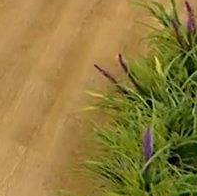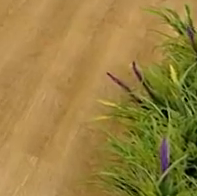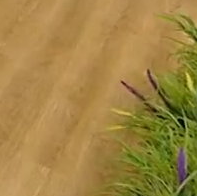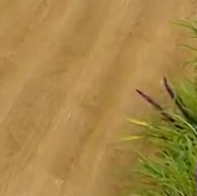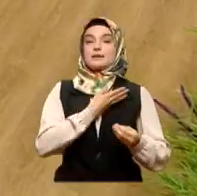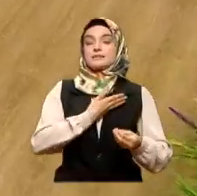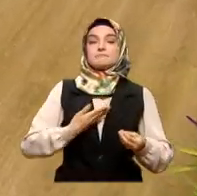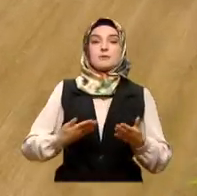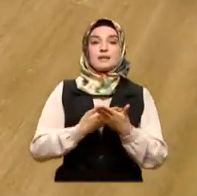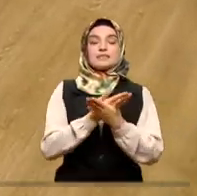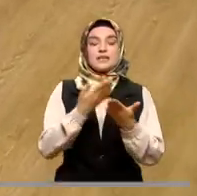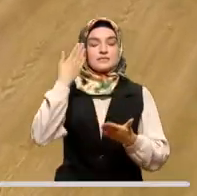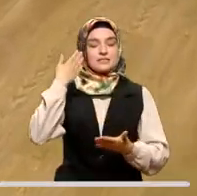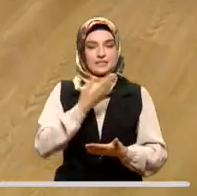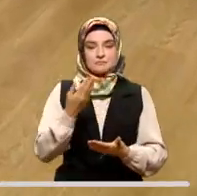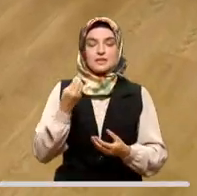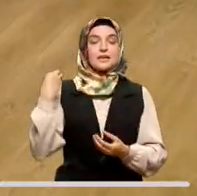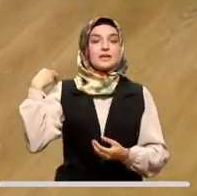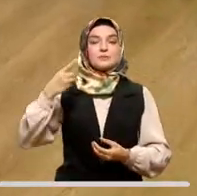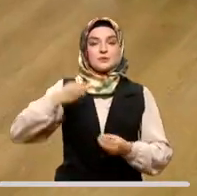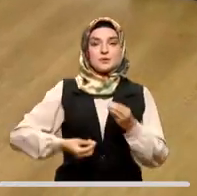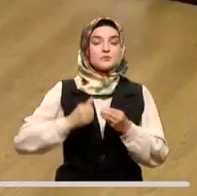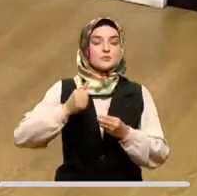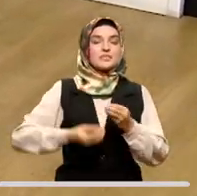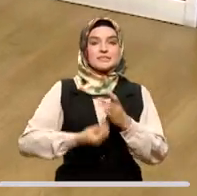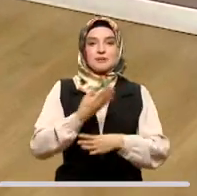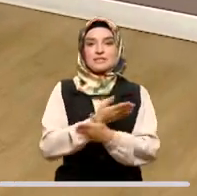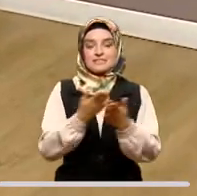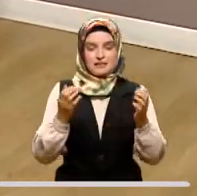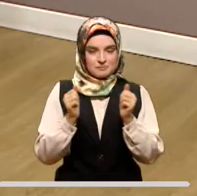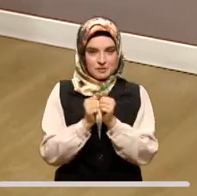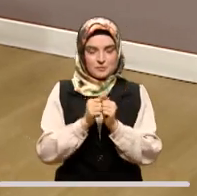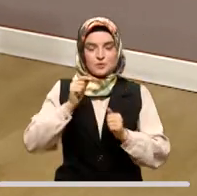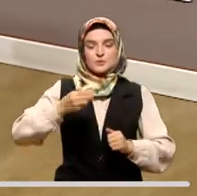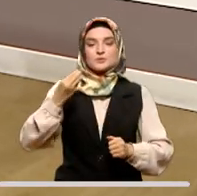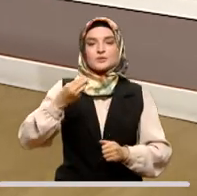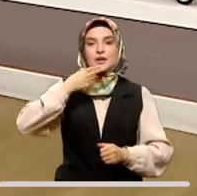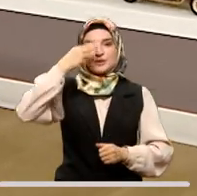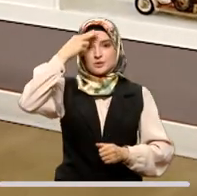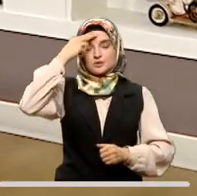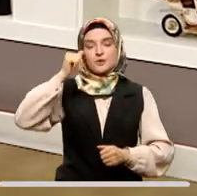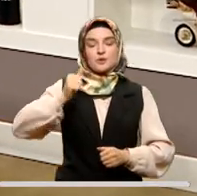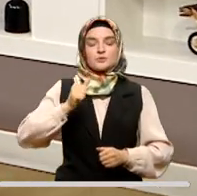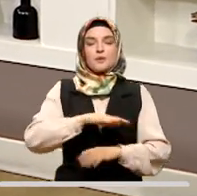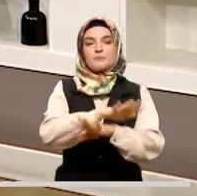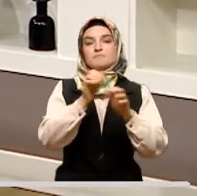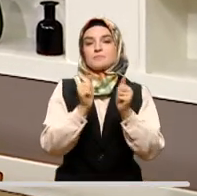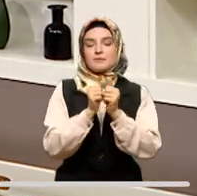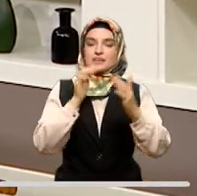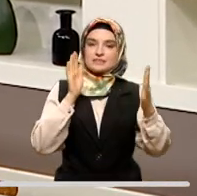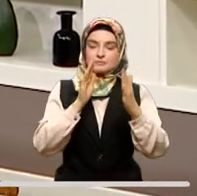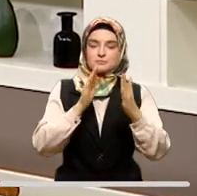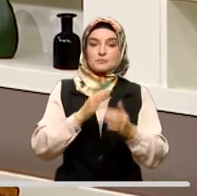Hayırlı sabahlar sevgili izleyicilerimiz. Yeni bir günün sabahında daha sizlerleyiz efendim. Bu güzel cuma gününü hep birlikte karşılayalım. Cumanın hayrı ve